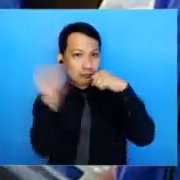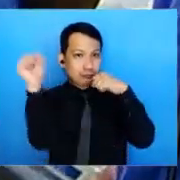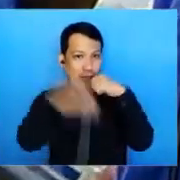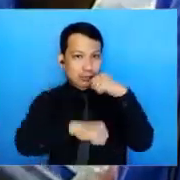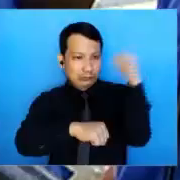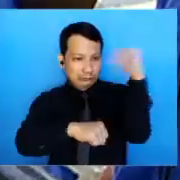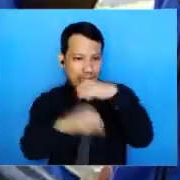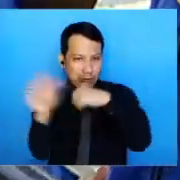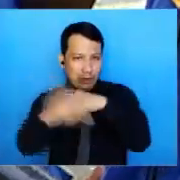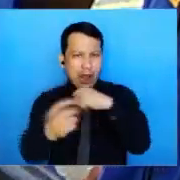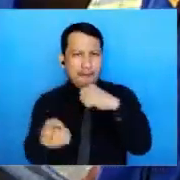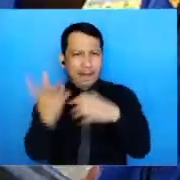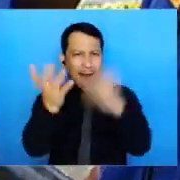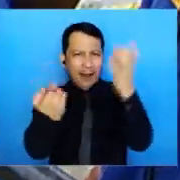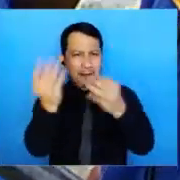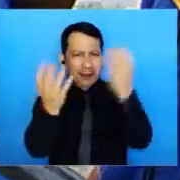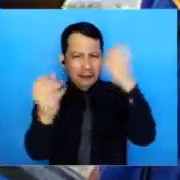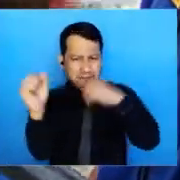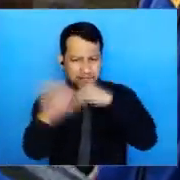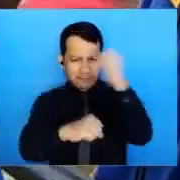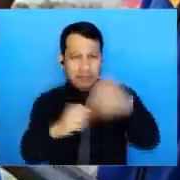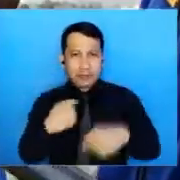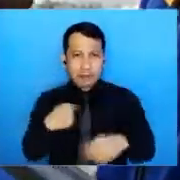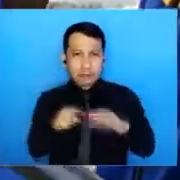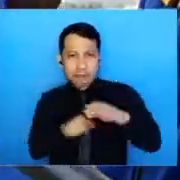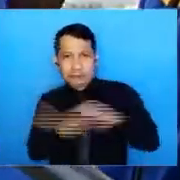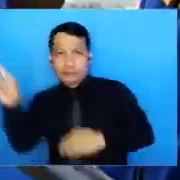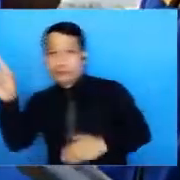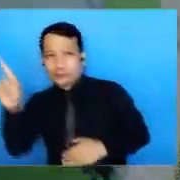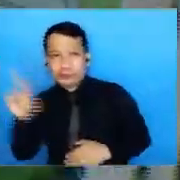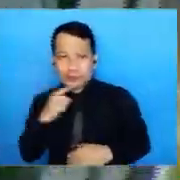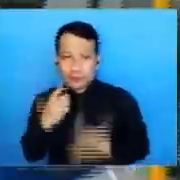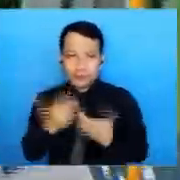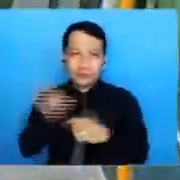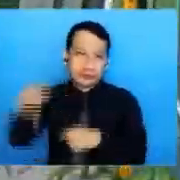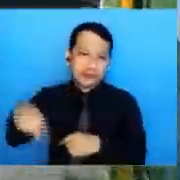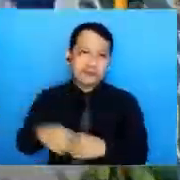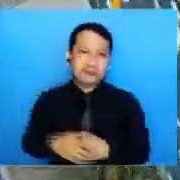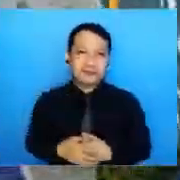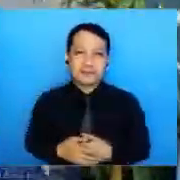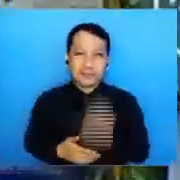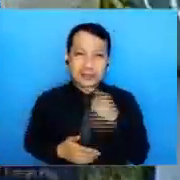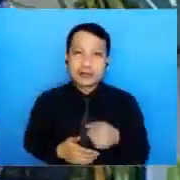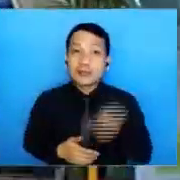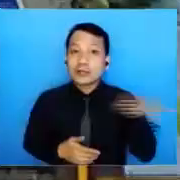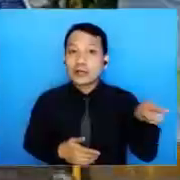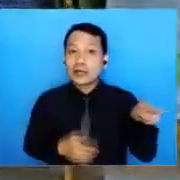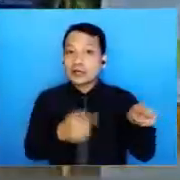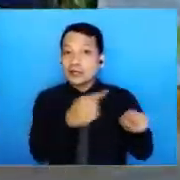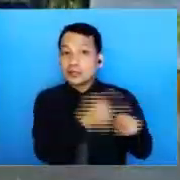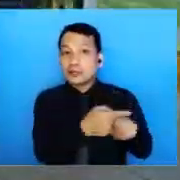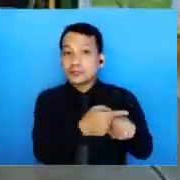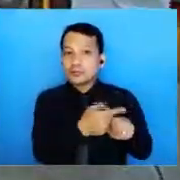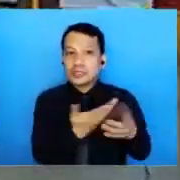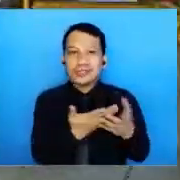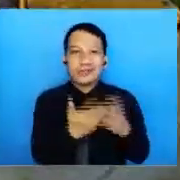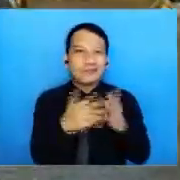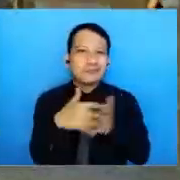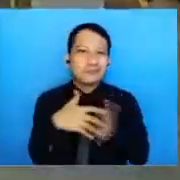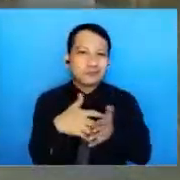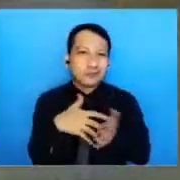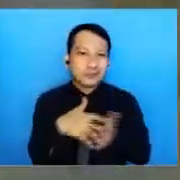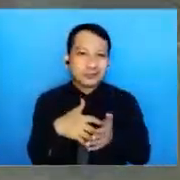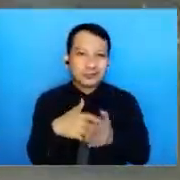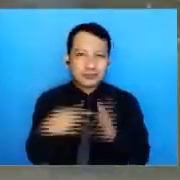Kaya nung pagkaputok, umalis na kagad ako, makbuka agad ako dito. Ayon sa kapitan ng barangay, marupok na at nakatagilid ang